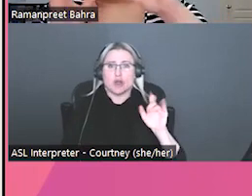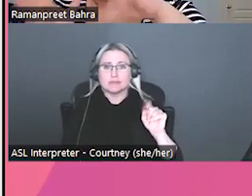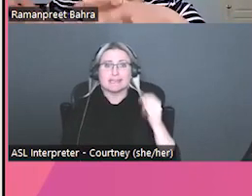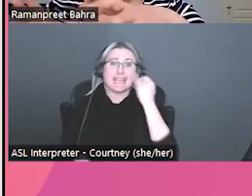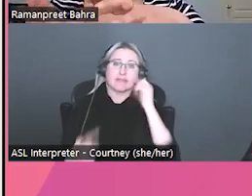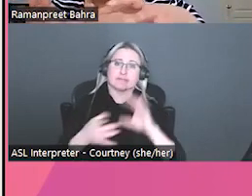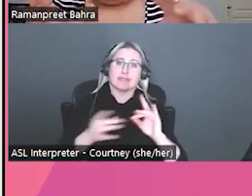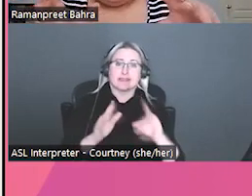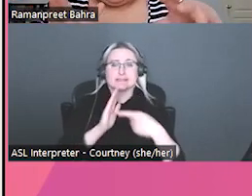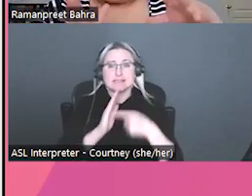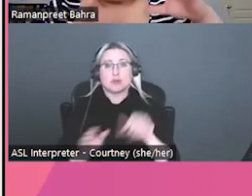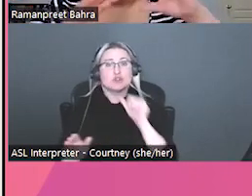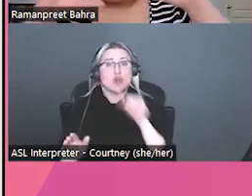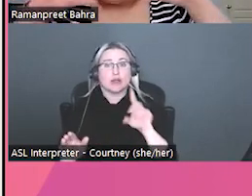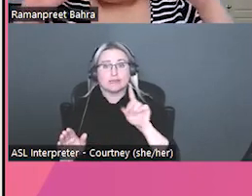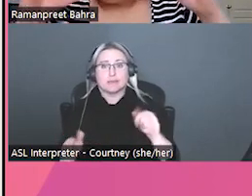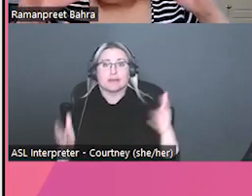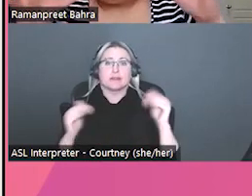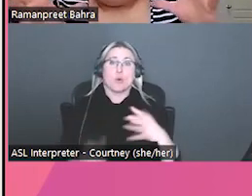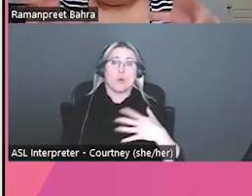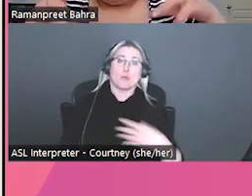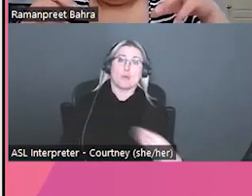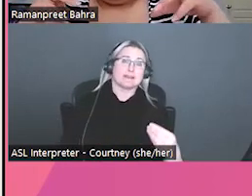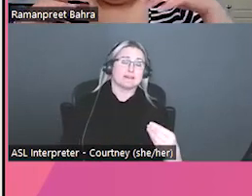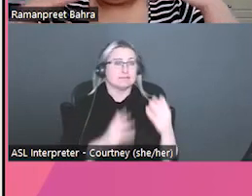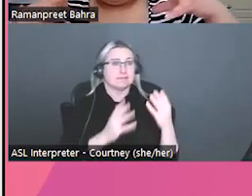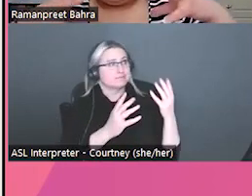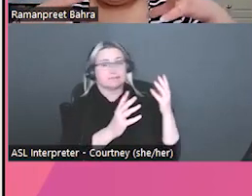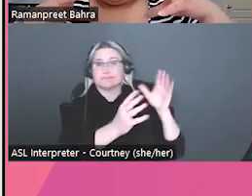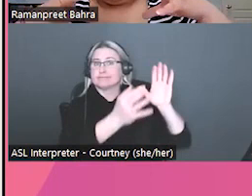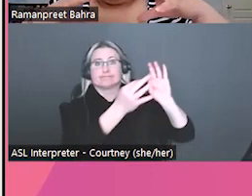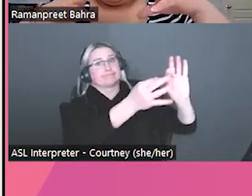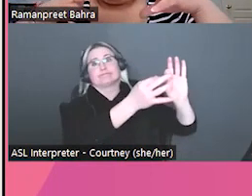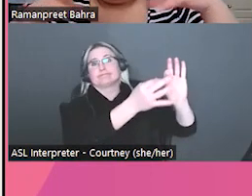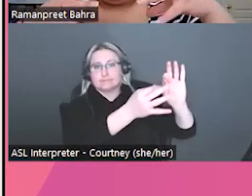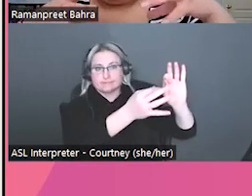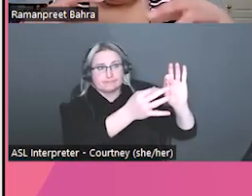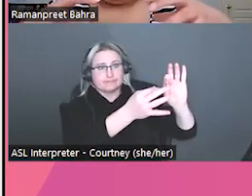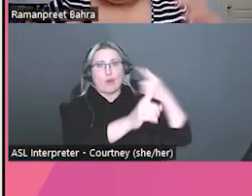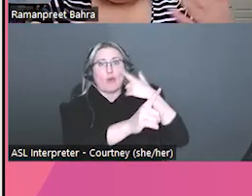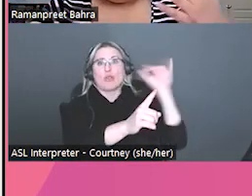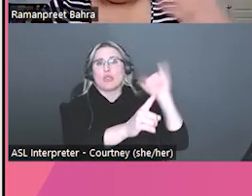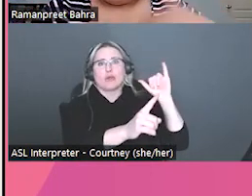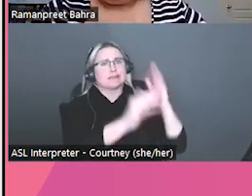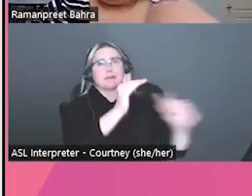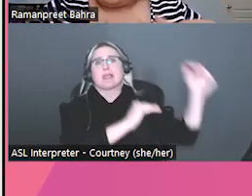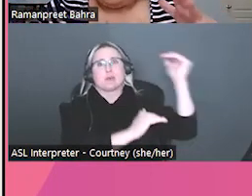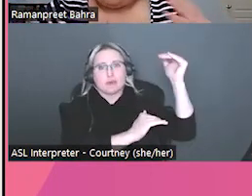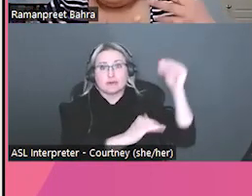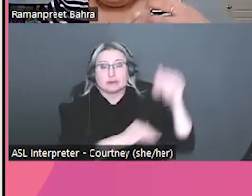biais sur la corpulence, bon, et ça revient à une